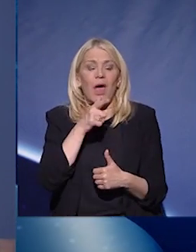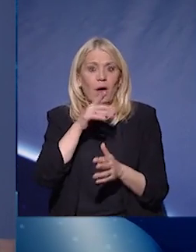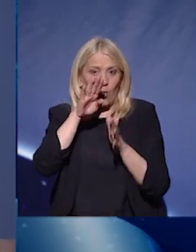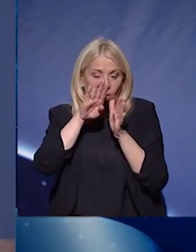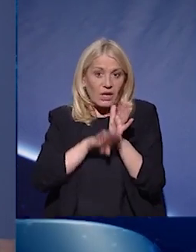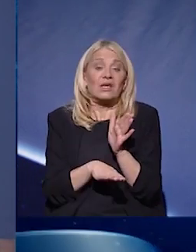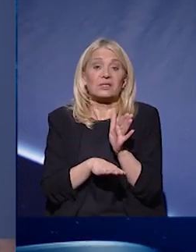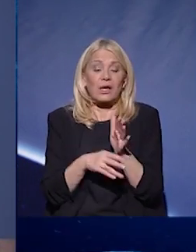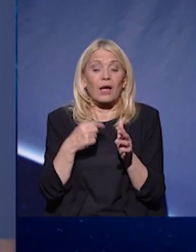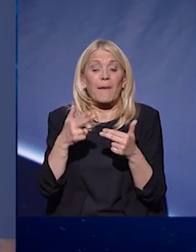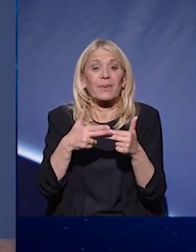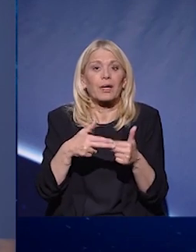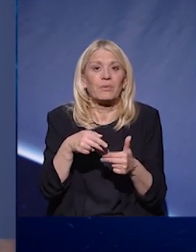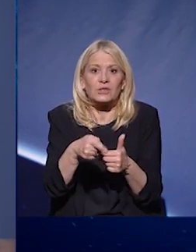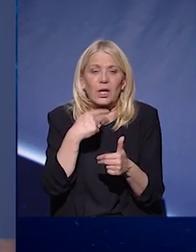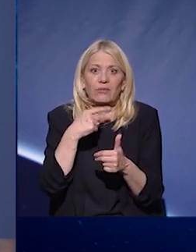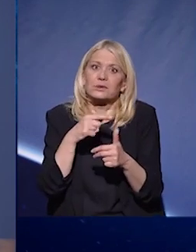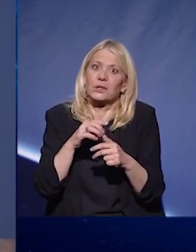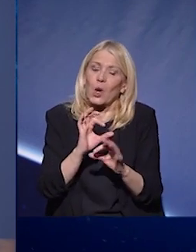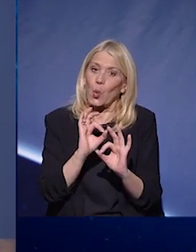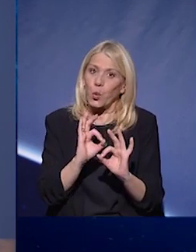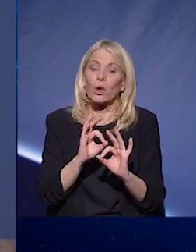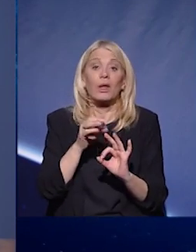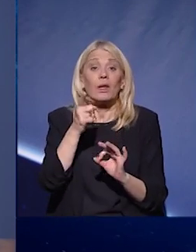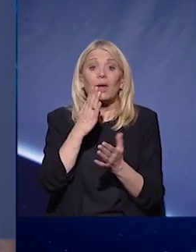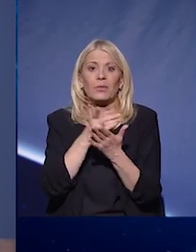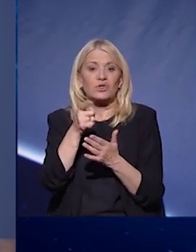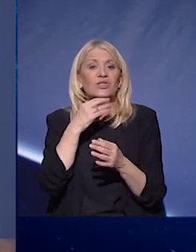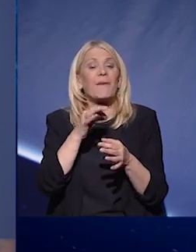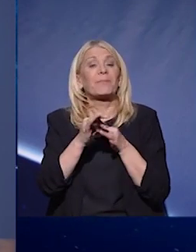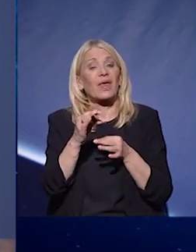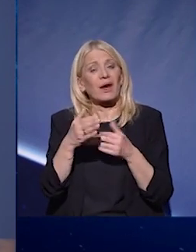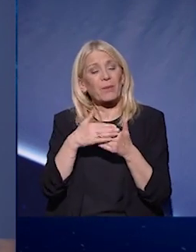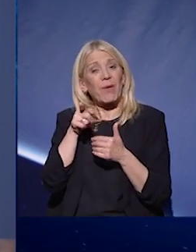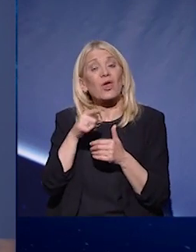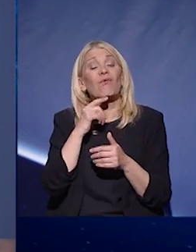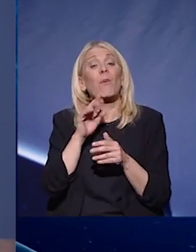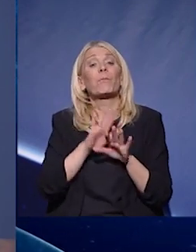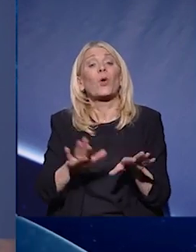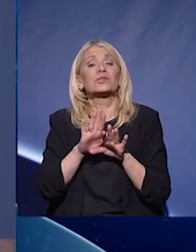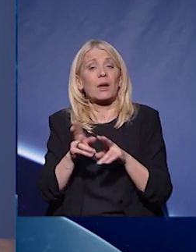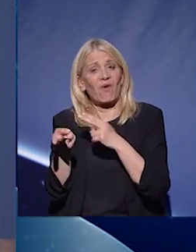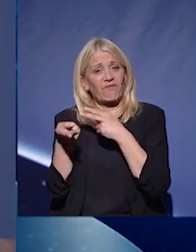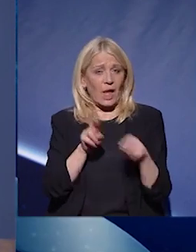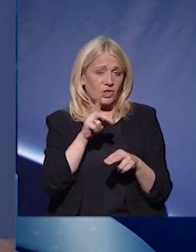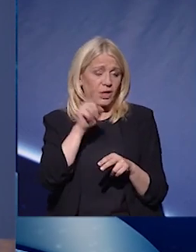nizak, približava se nuli. Tako da će sigurno da budu i mere ka njihovo postepeno